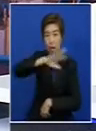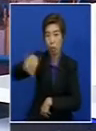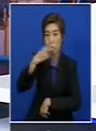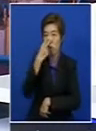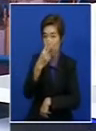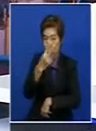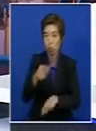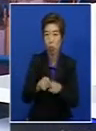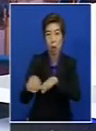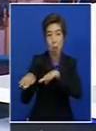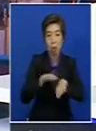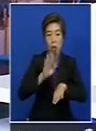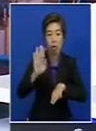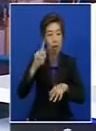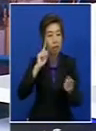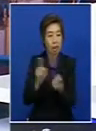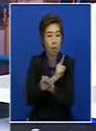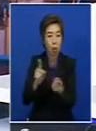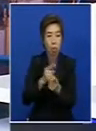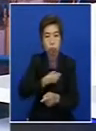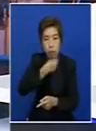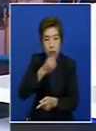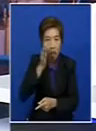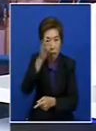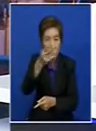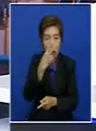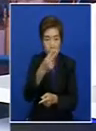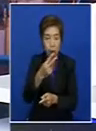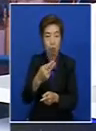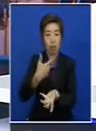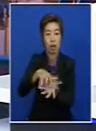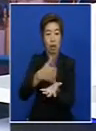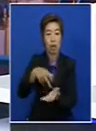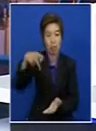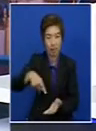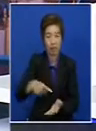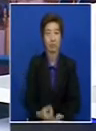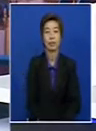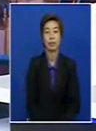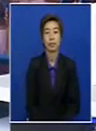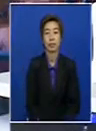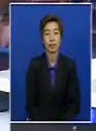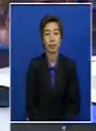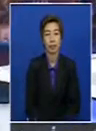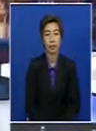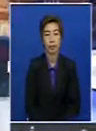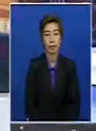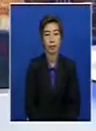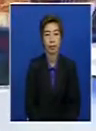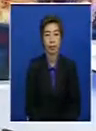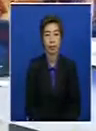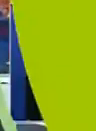ปติดตามความพร้อมการเตรียมเข้าสู่สังคมผู้สูงอายุติดตามได้จากรายงานพิเศษนี้ค่ะ